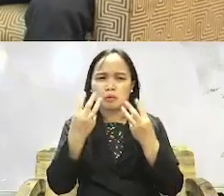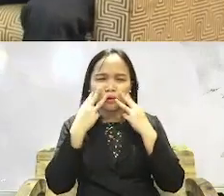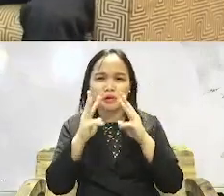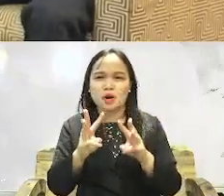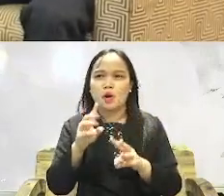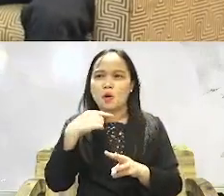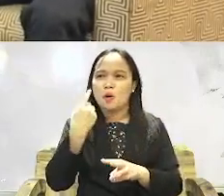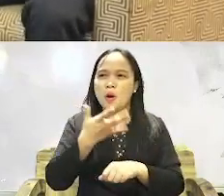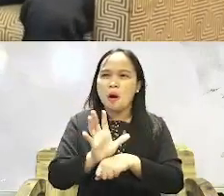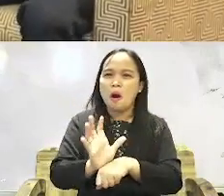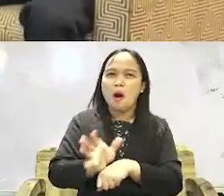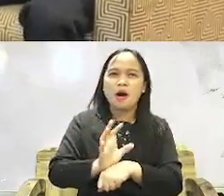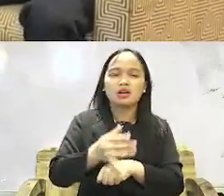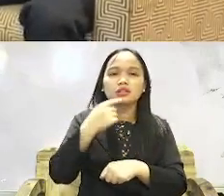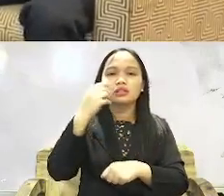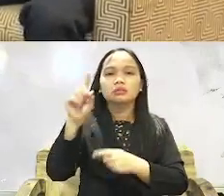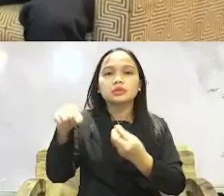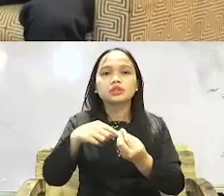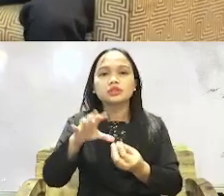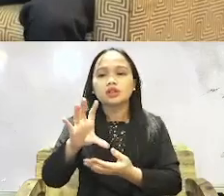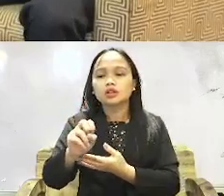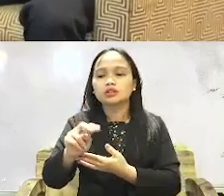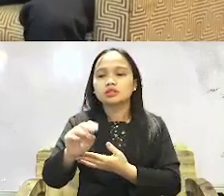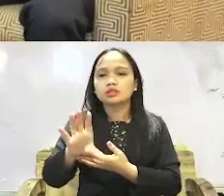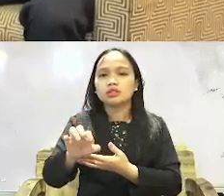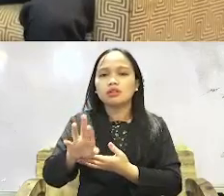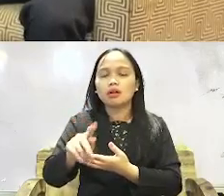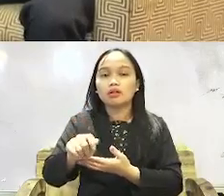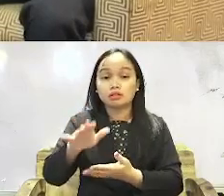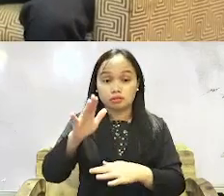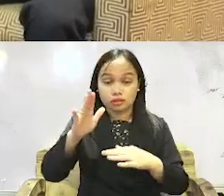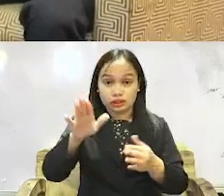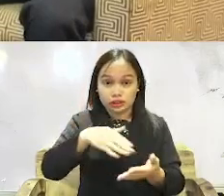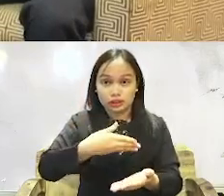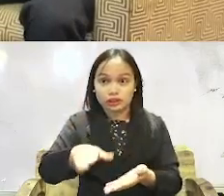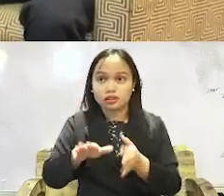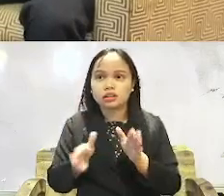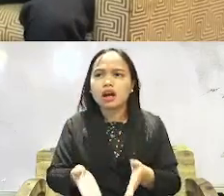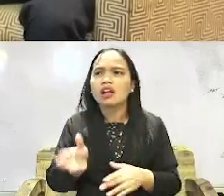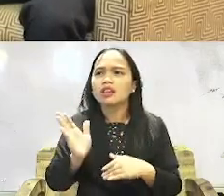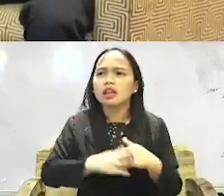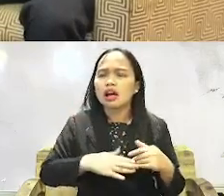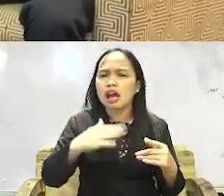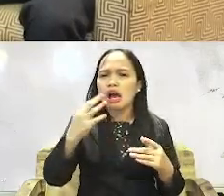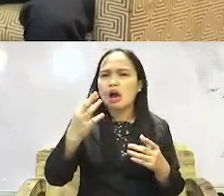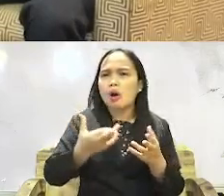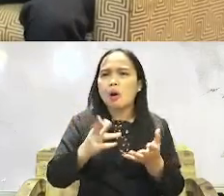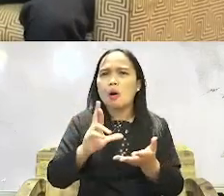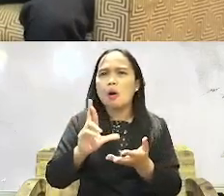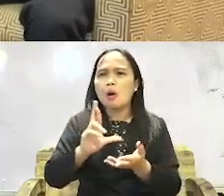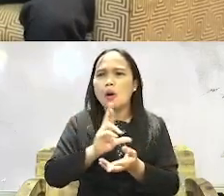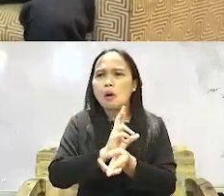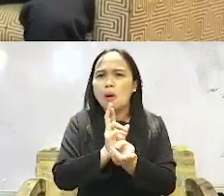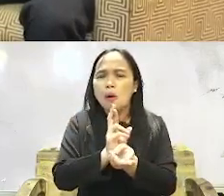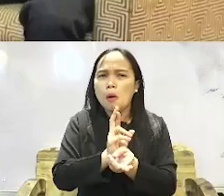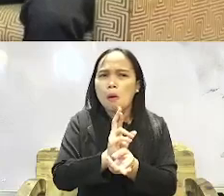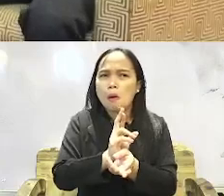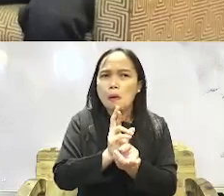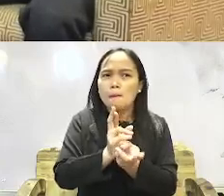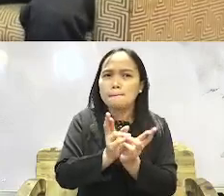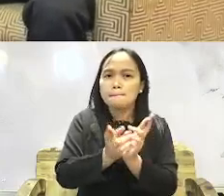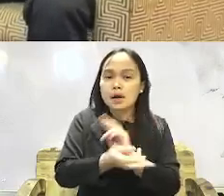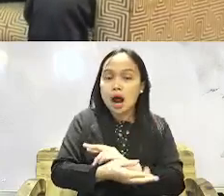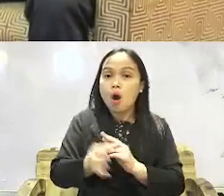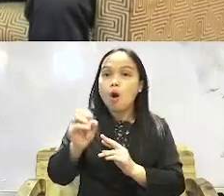concert ng mga hinahanga nyo mga singers? You see? Kesa panoorin and replay yung mga episodes na meron tayo.